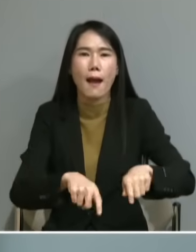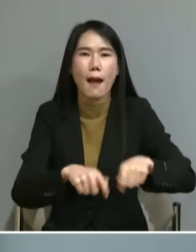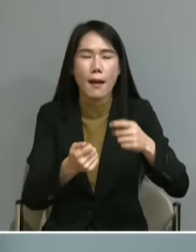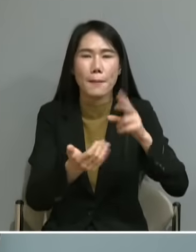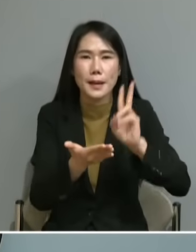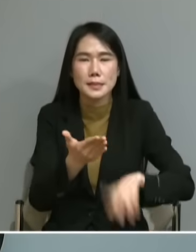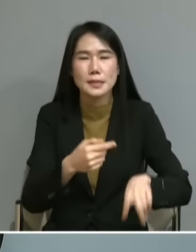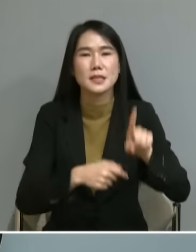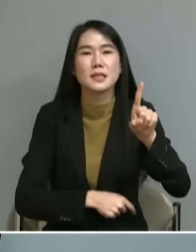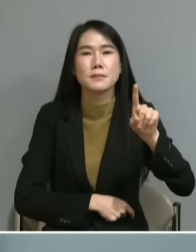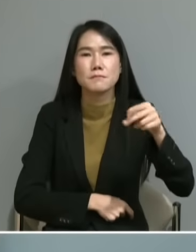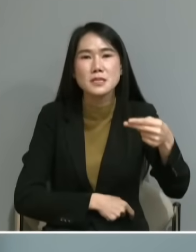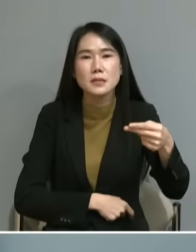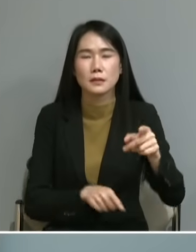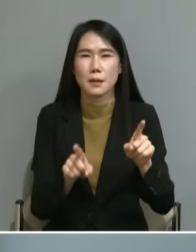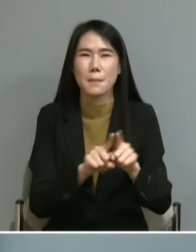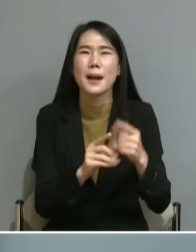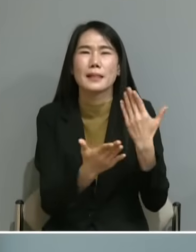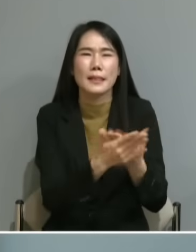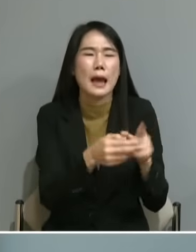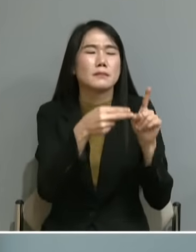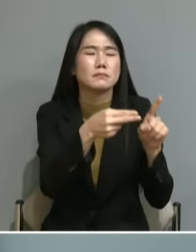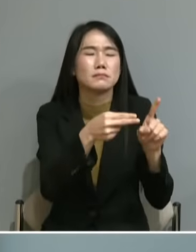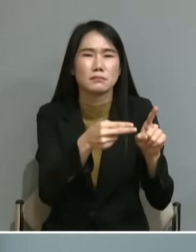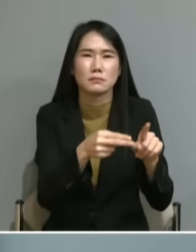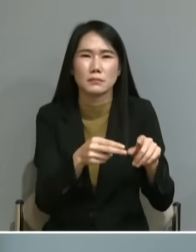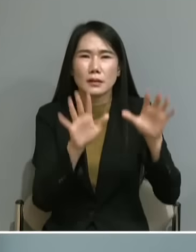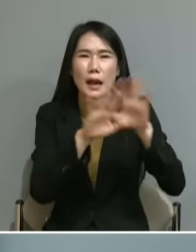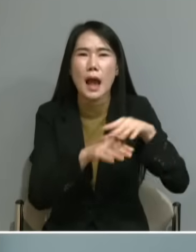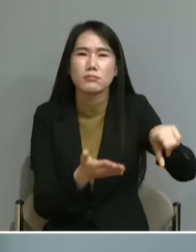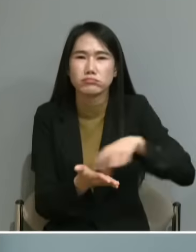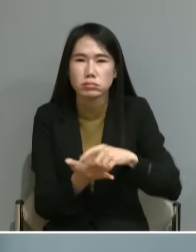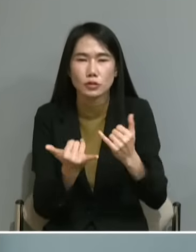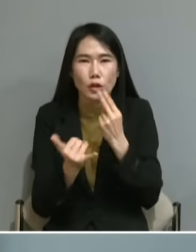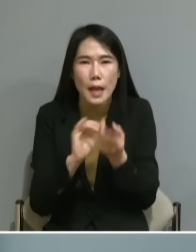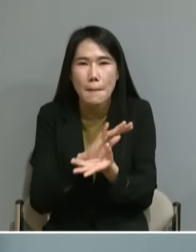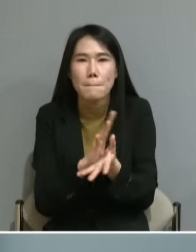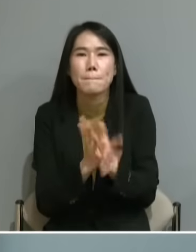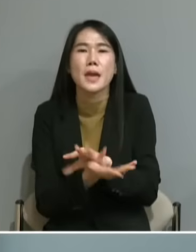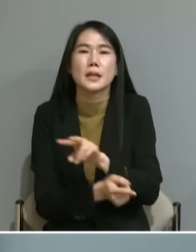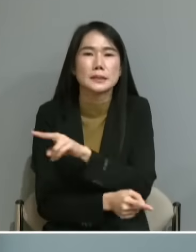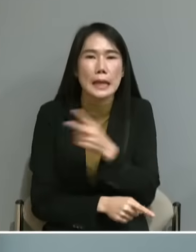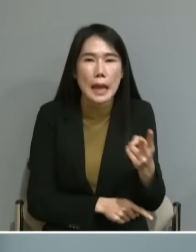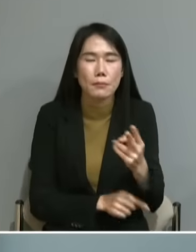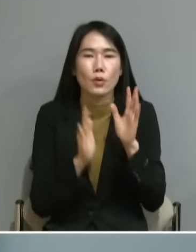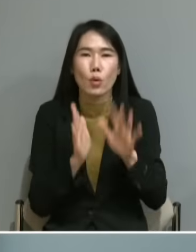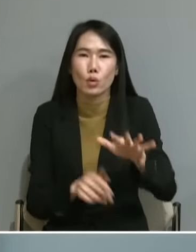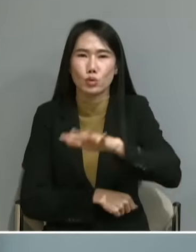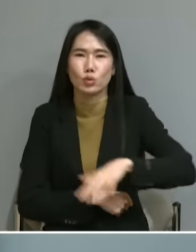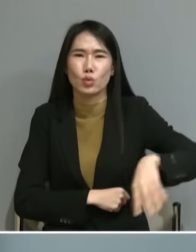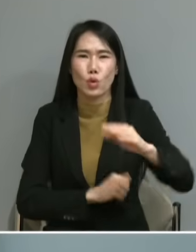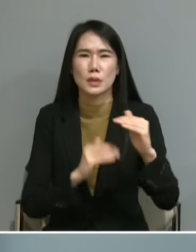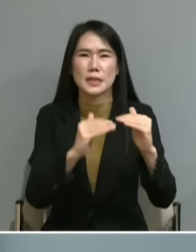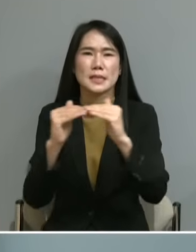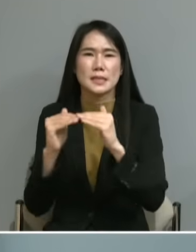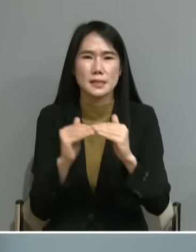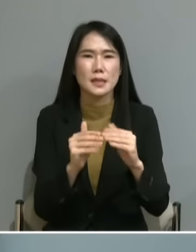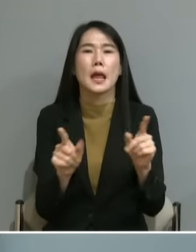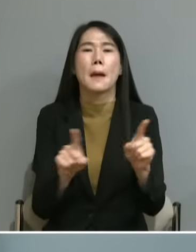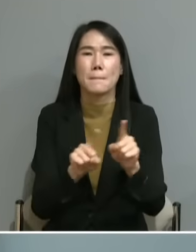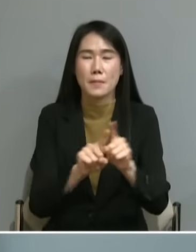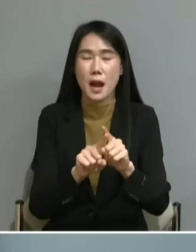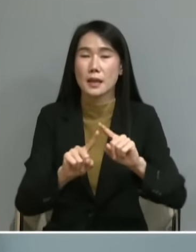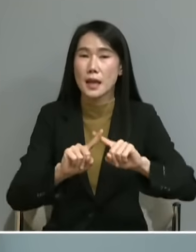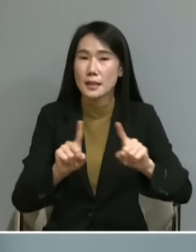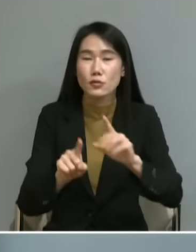อนเนี่ย 10,000 บาทเท่ากับเงินดิจิตอลวอลเล็ตนะครับนี่ก็เป็นกลไกที่เราคิดว่าอย่างน้อยทุกคนก็มีสิทธิ์ได้สิทธินี้เหมือนกันแต่เพียง